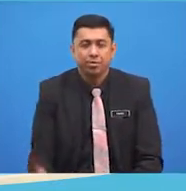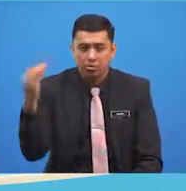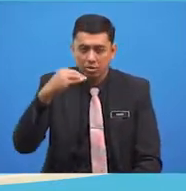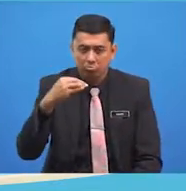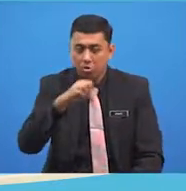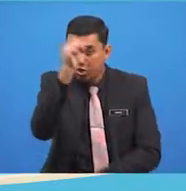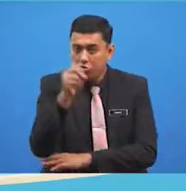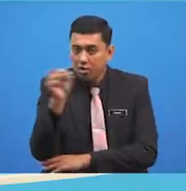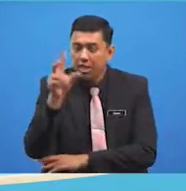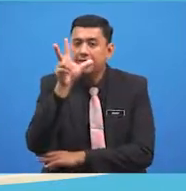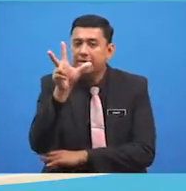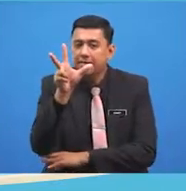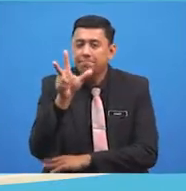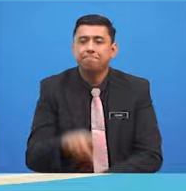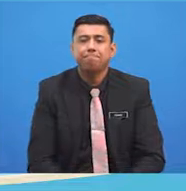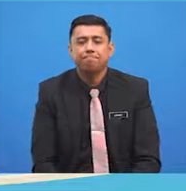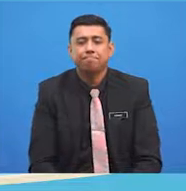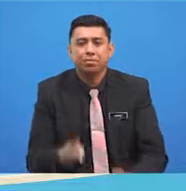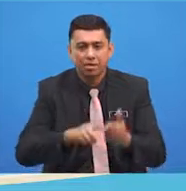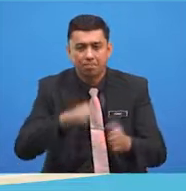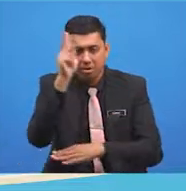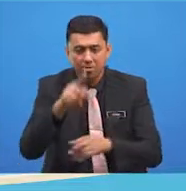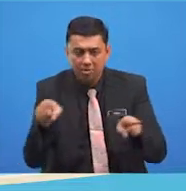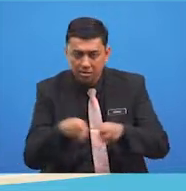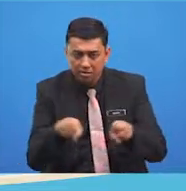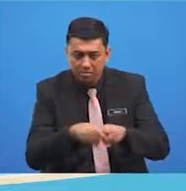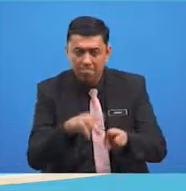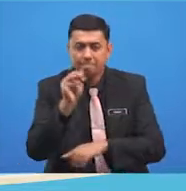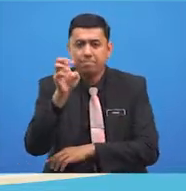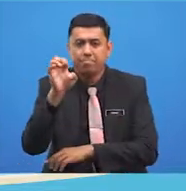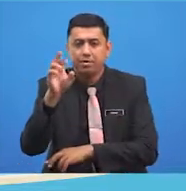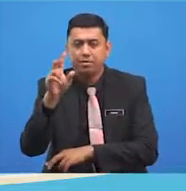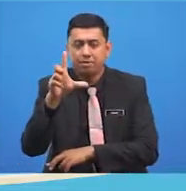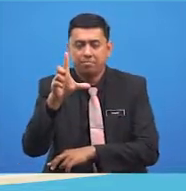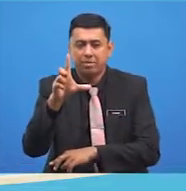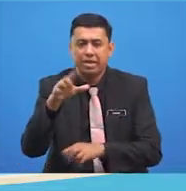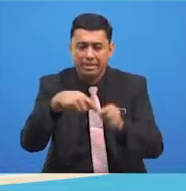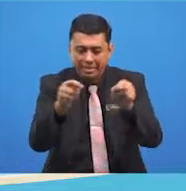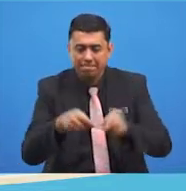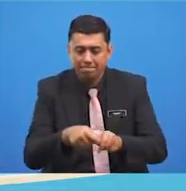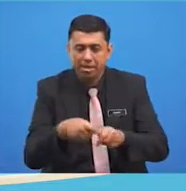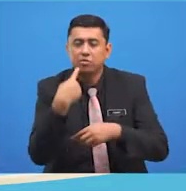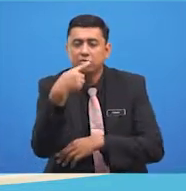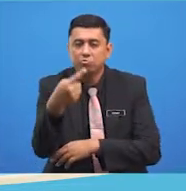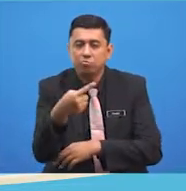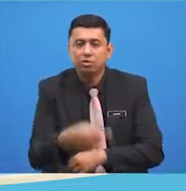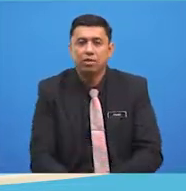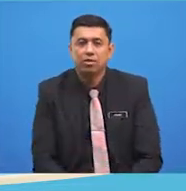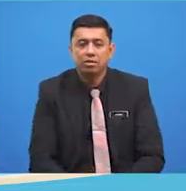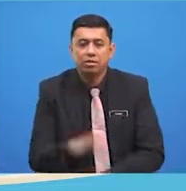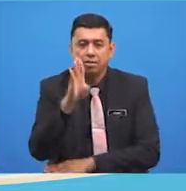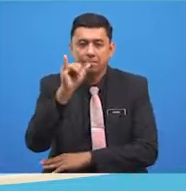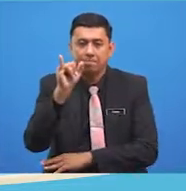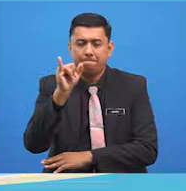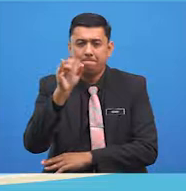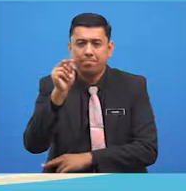lihat soalan ketiga. Apakah persamaan mineral yang terdapat di lokasi tersebut? Bintulu dan